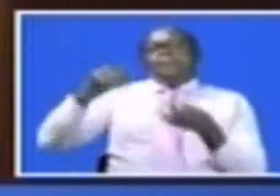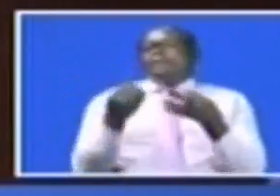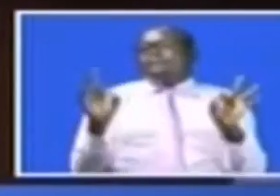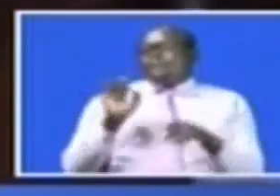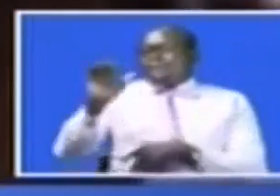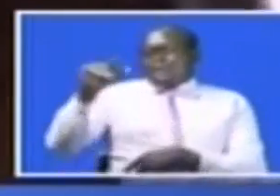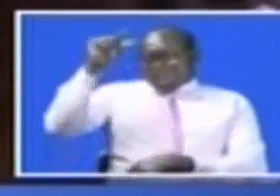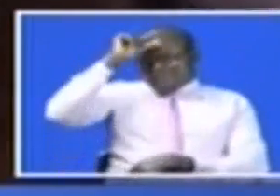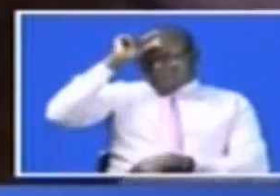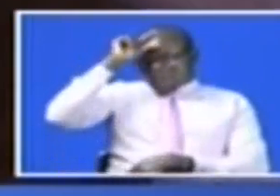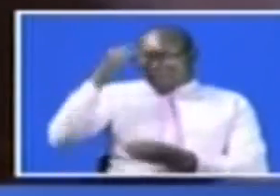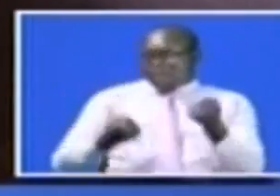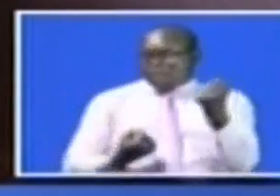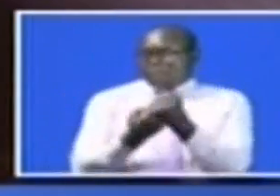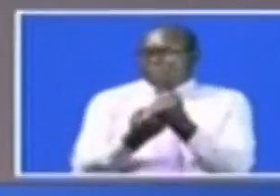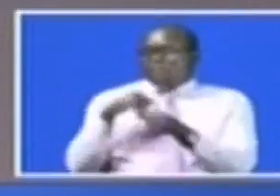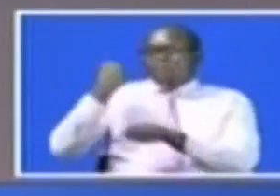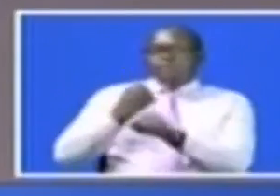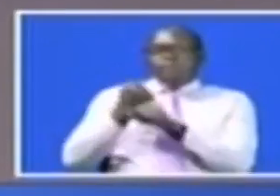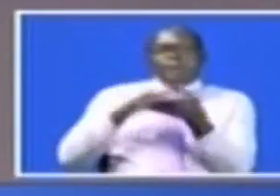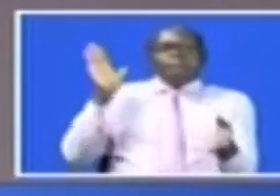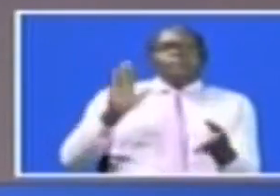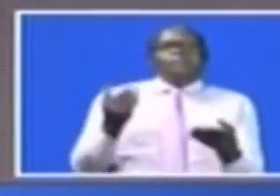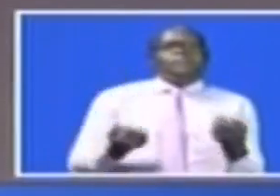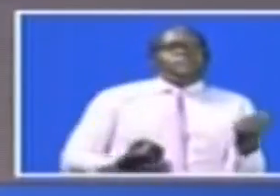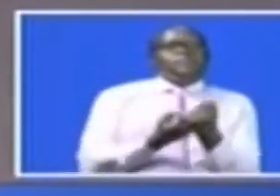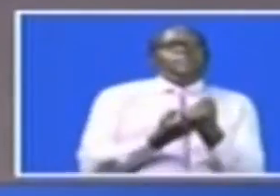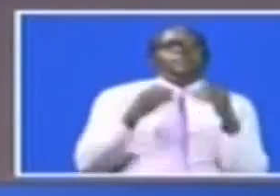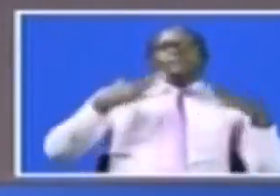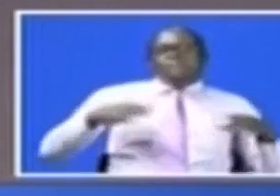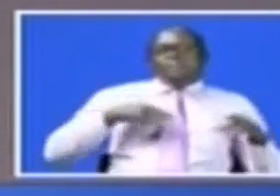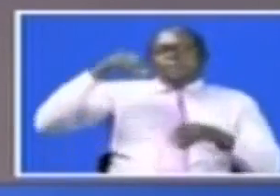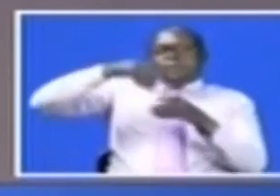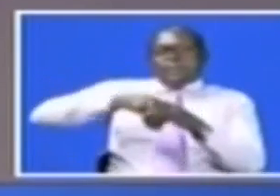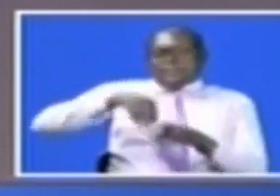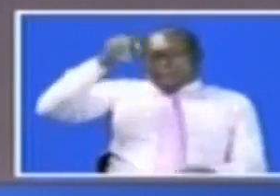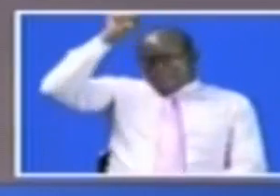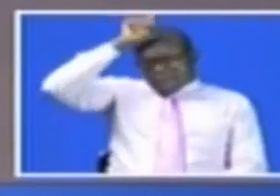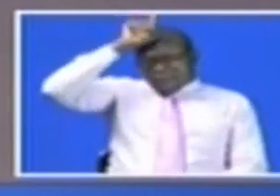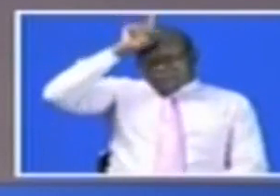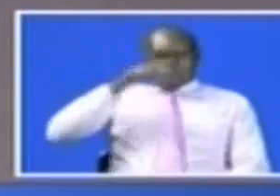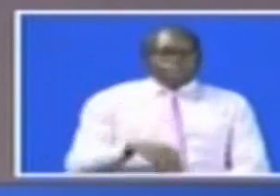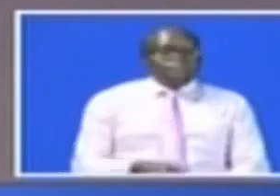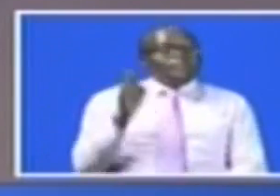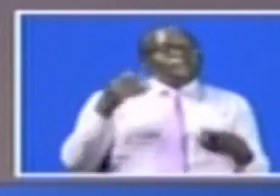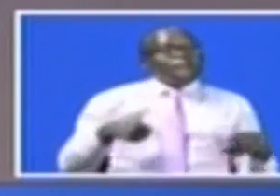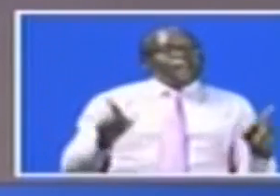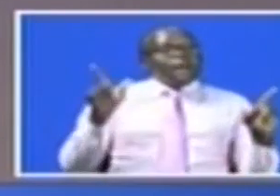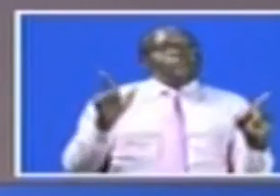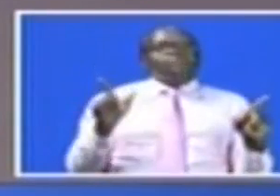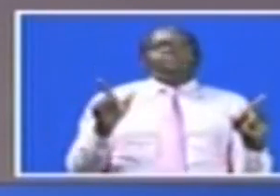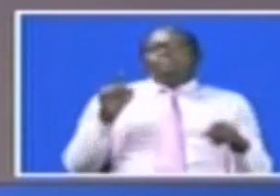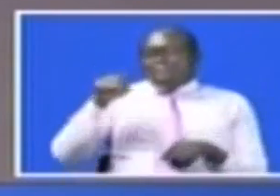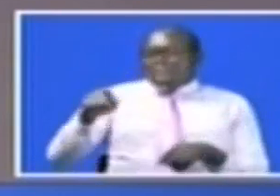bure. Anaiomba serikali kumruhusu kutengeneza vifaa zaidi na kuwafaa wakazi maeneo ya mashambani. Kama